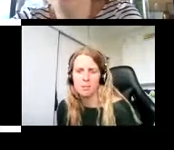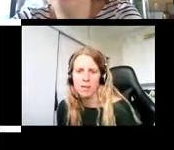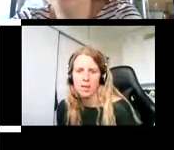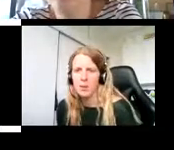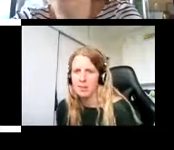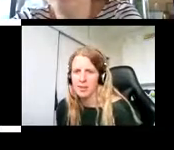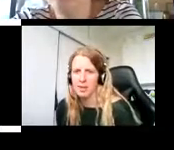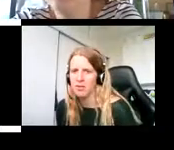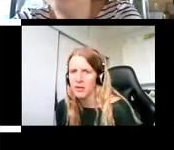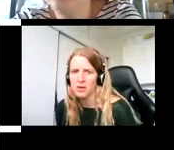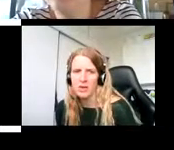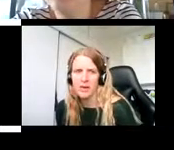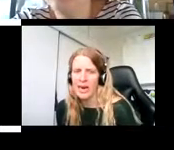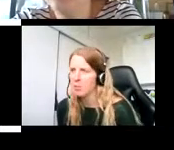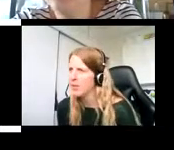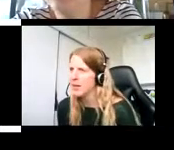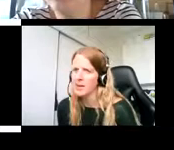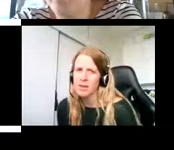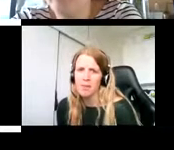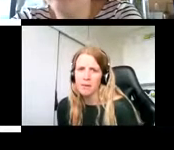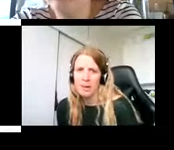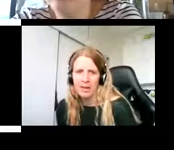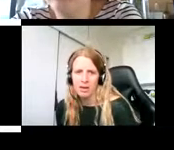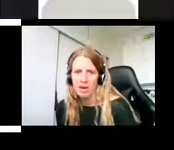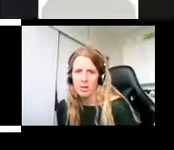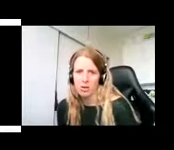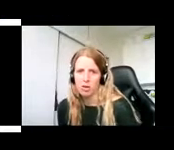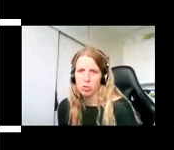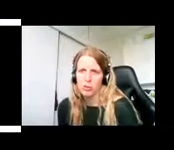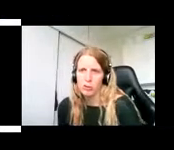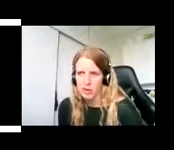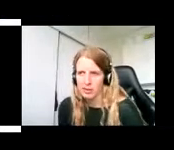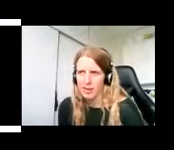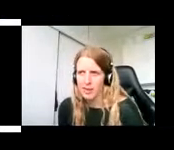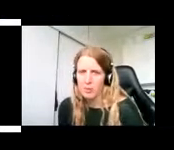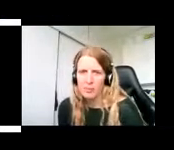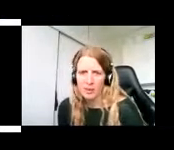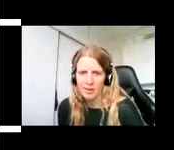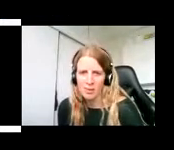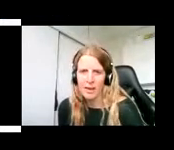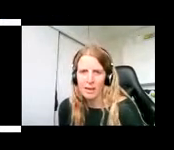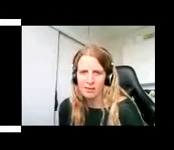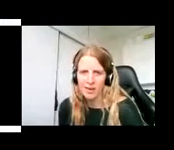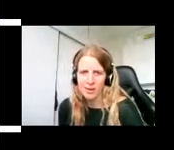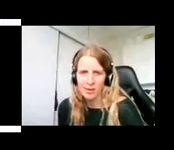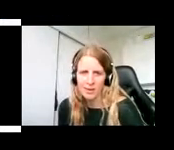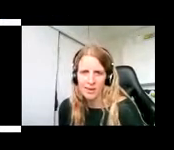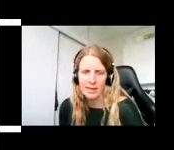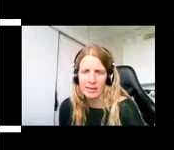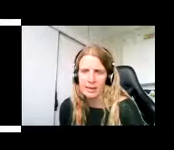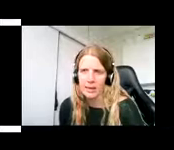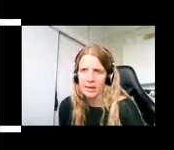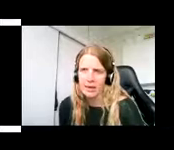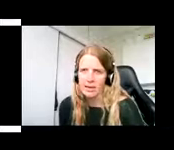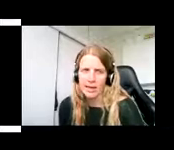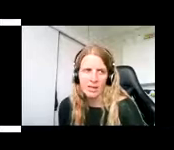allemaal tips en advies en aanbevelingen. Maar wij zijn ons super bewust dat het hele speelpleinlandschap heel divers is en dat je